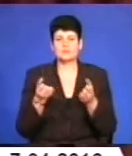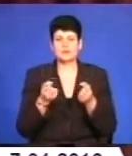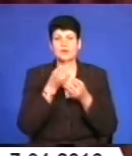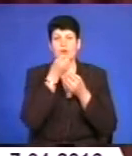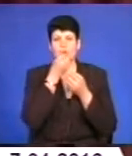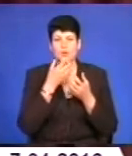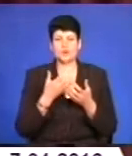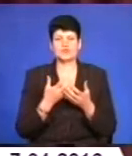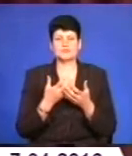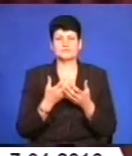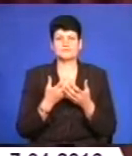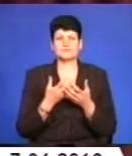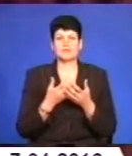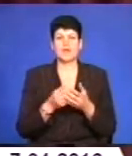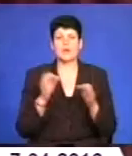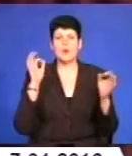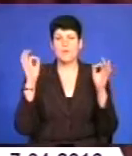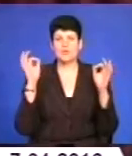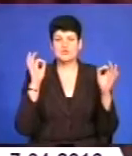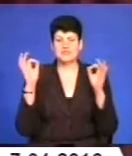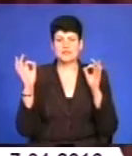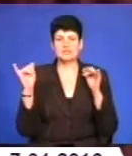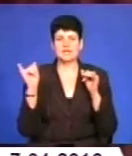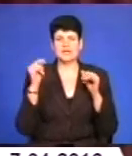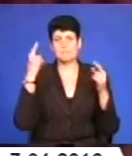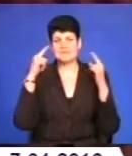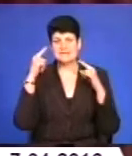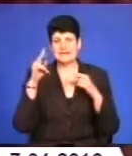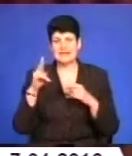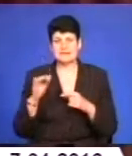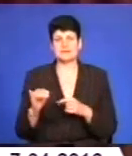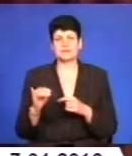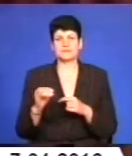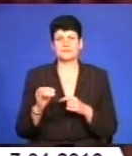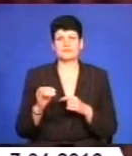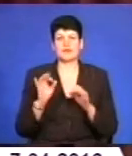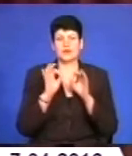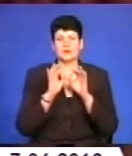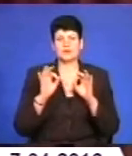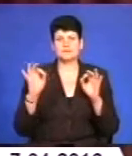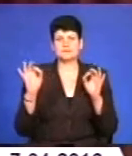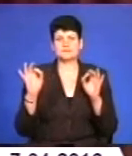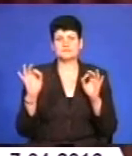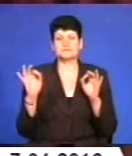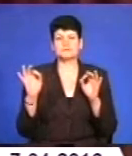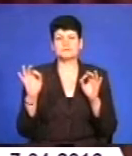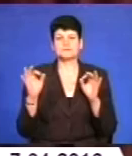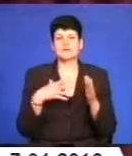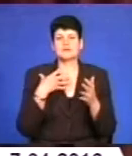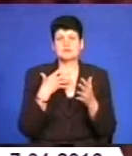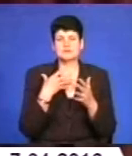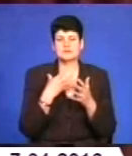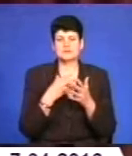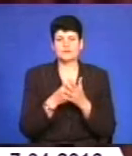хороші музичні і мистецькі нотки, така свого